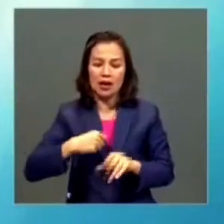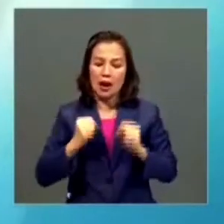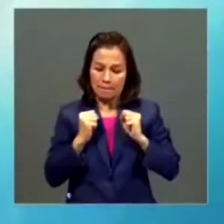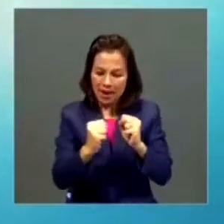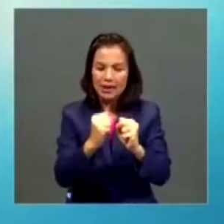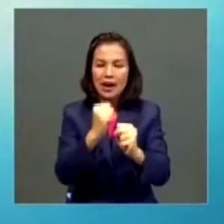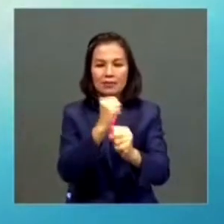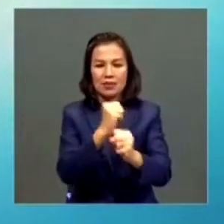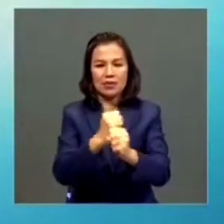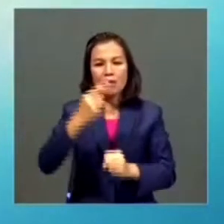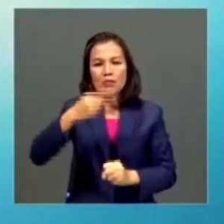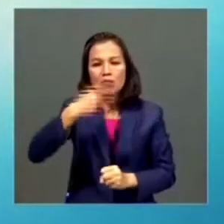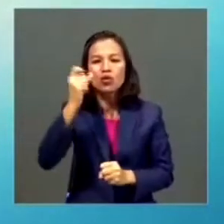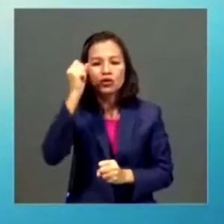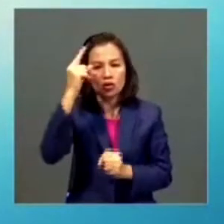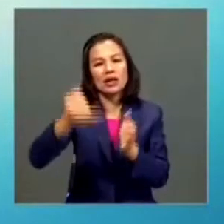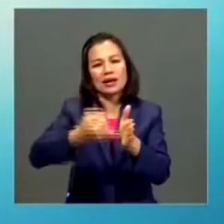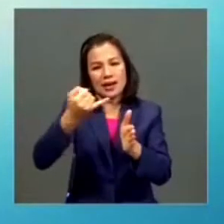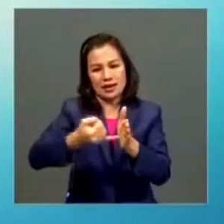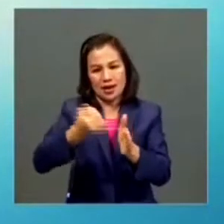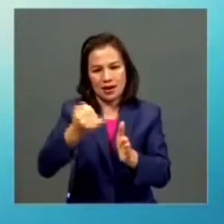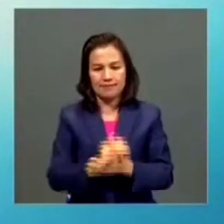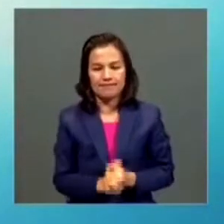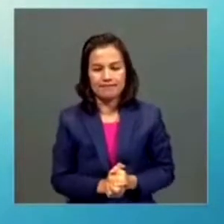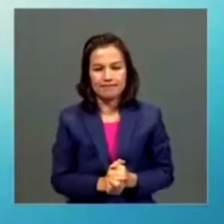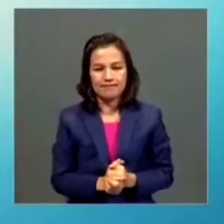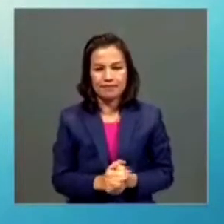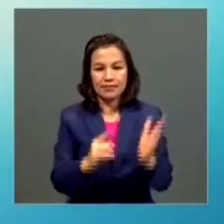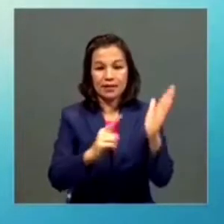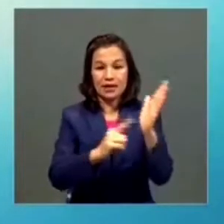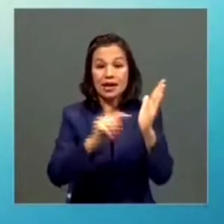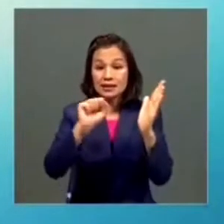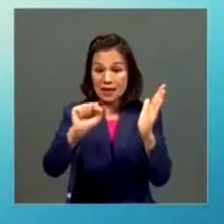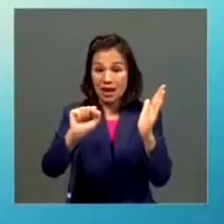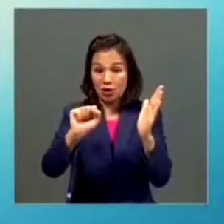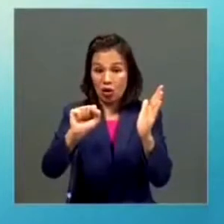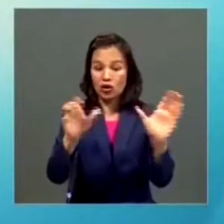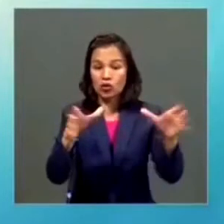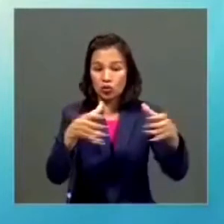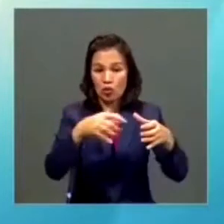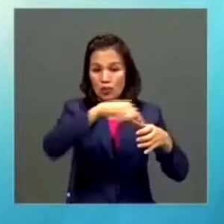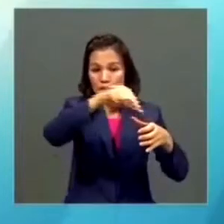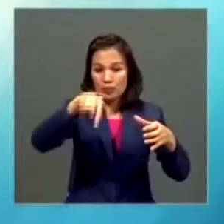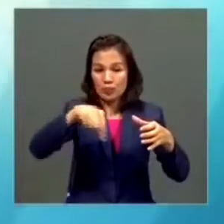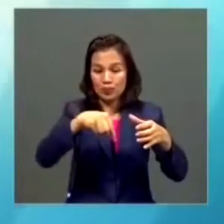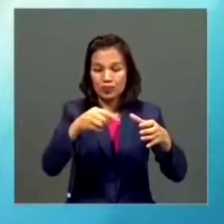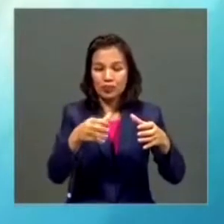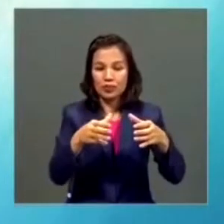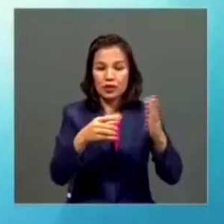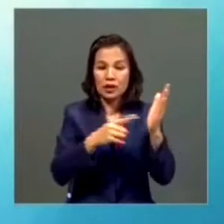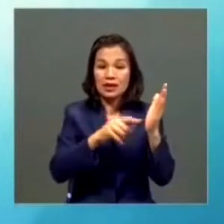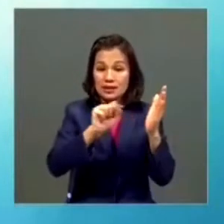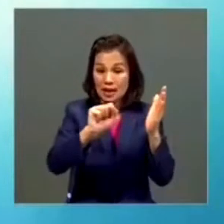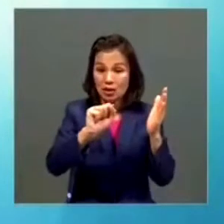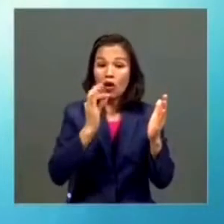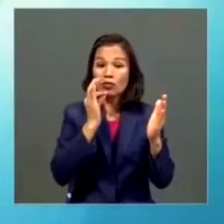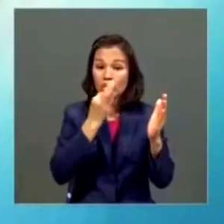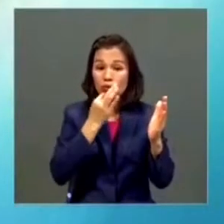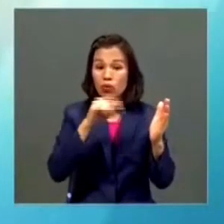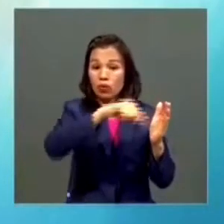ครับมาดูในรายละเอียดนะครับสมุทรสาครกลุ่มก้อนนี้สัมผัสกับผู้ป่วยก่อนหน้านี้น